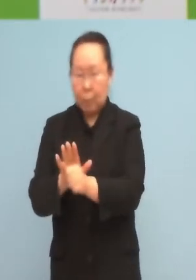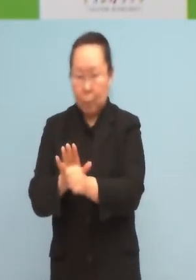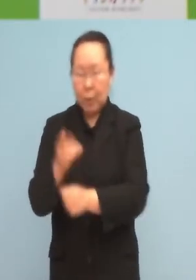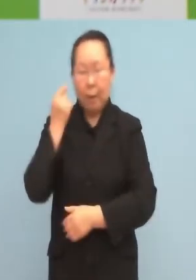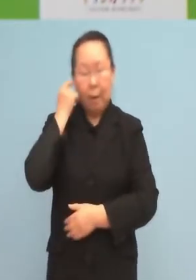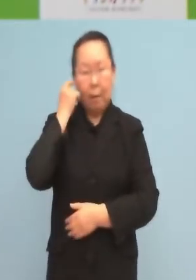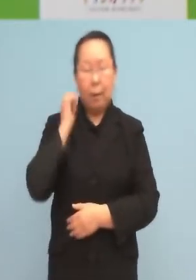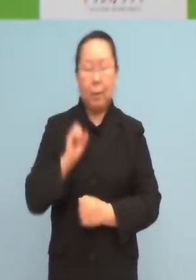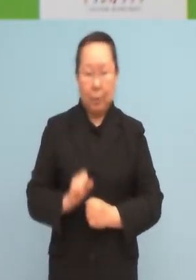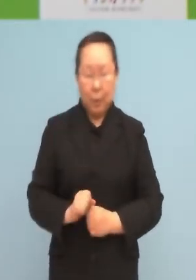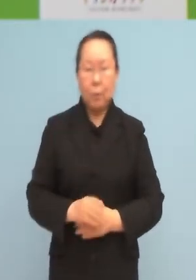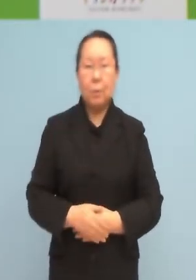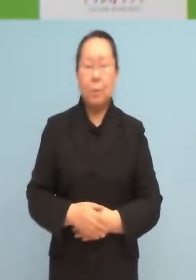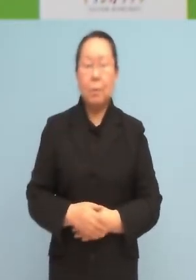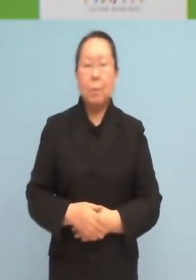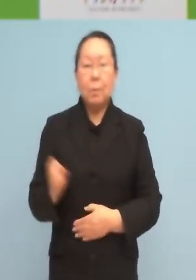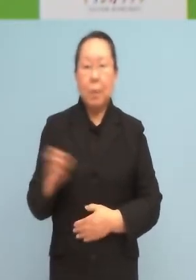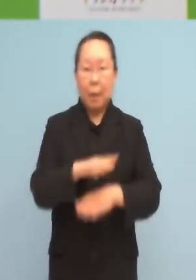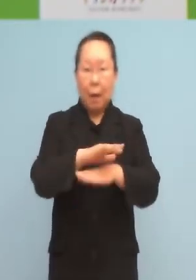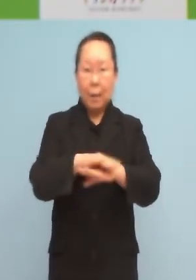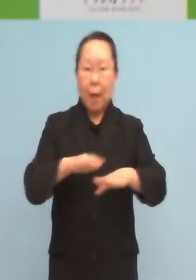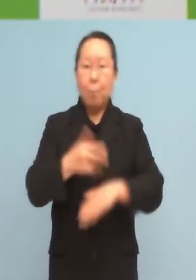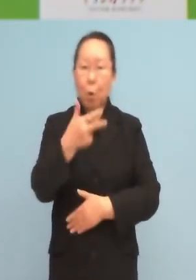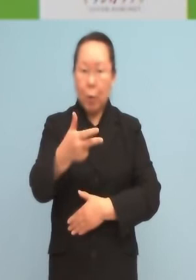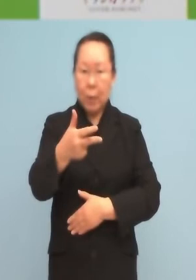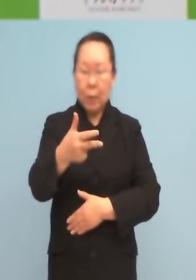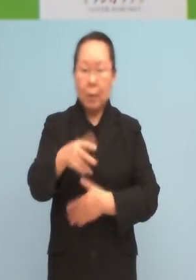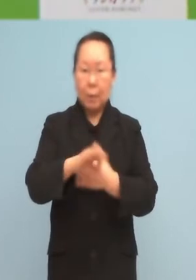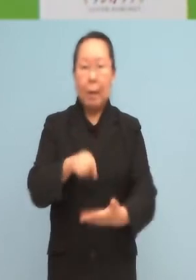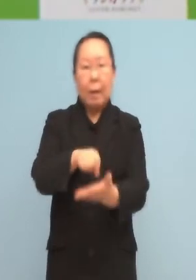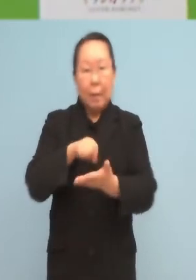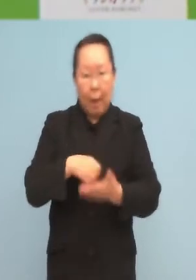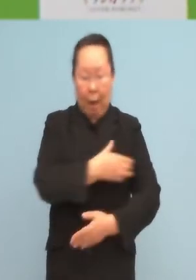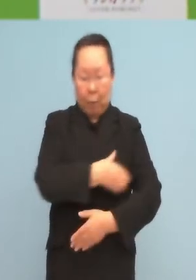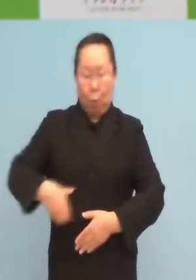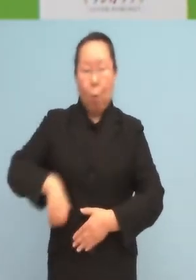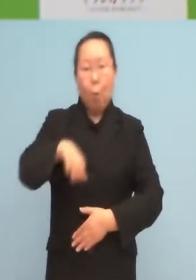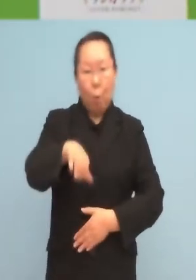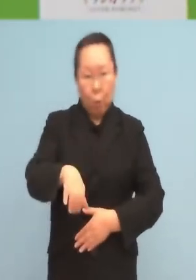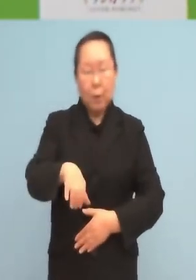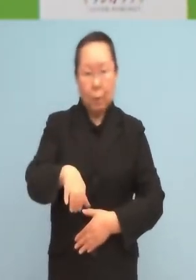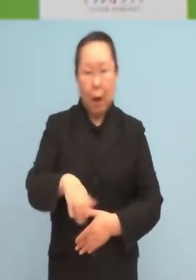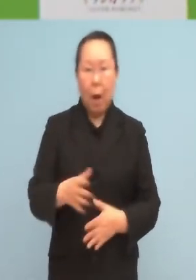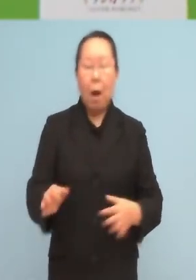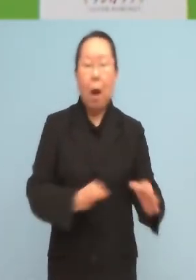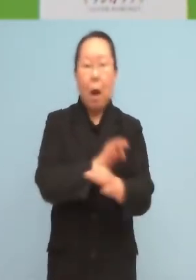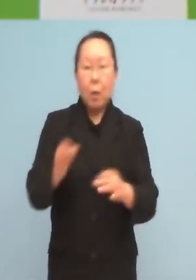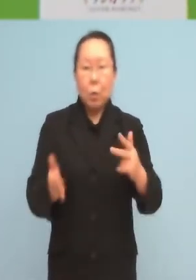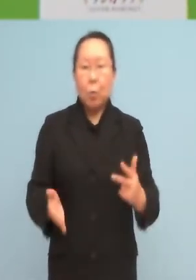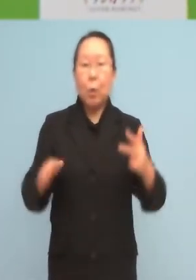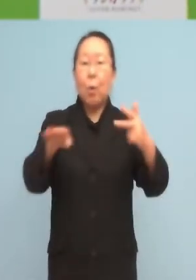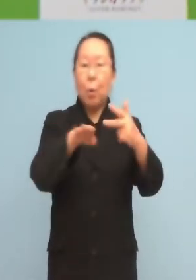えているところであります。また札幌市がご提案しておられる候補地に対しましては、 商業施設と